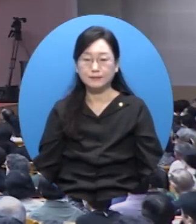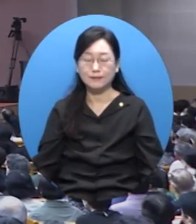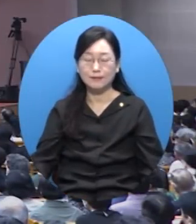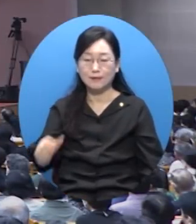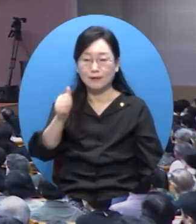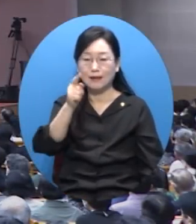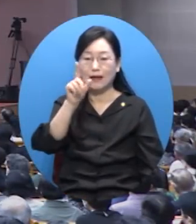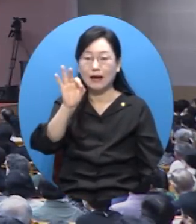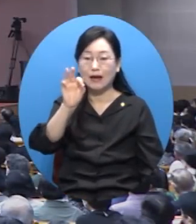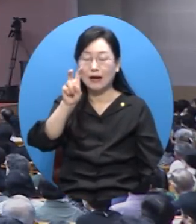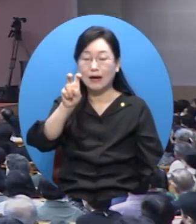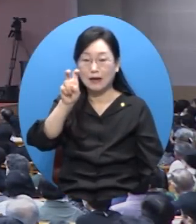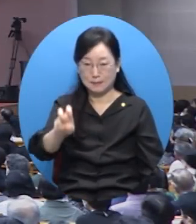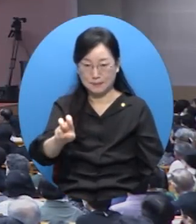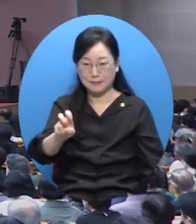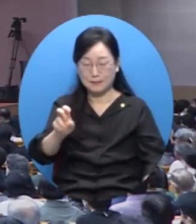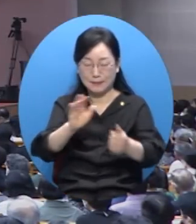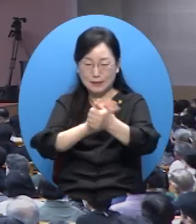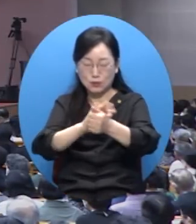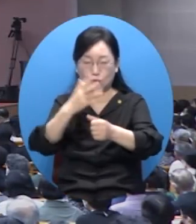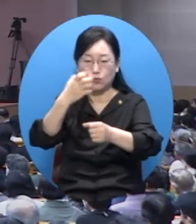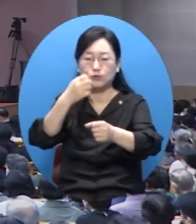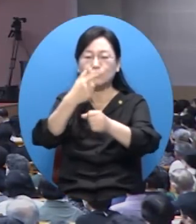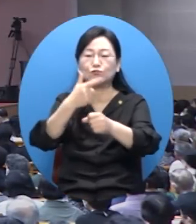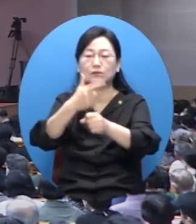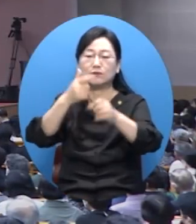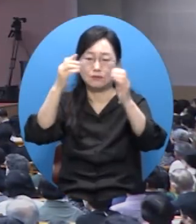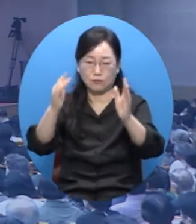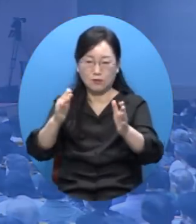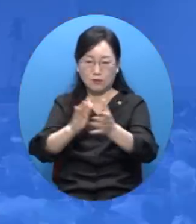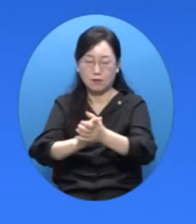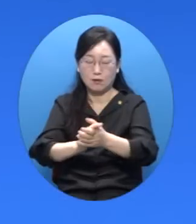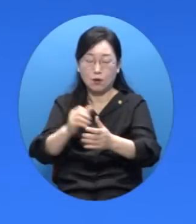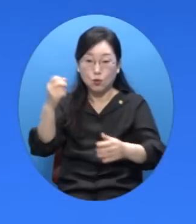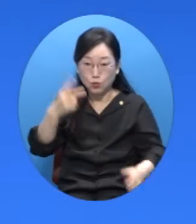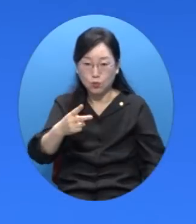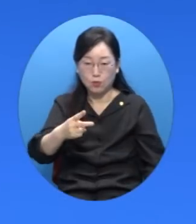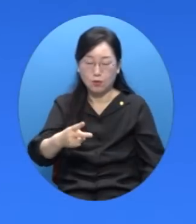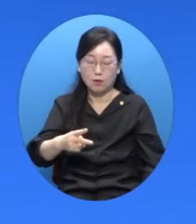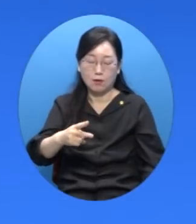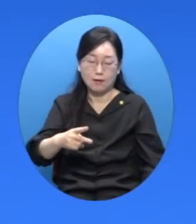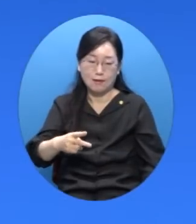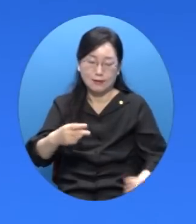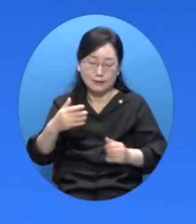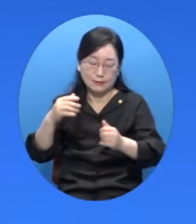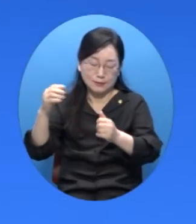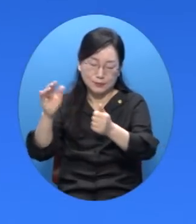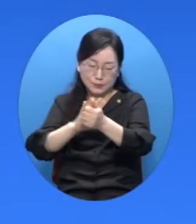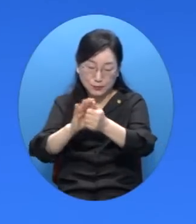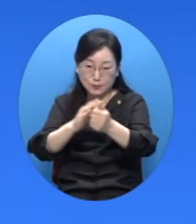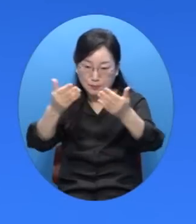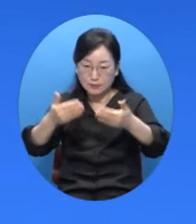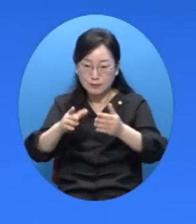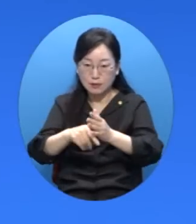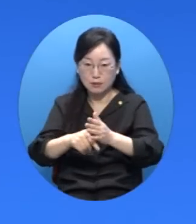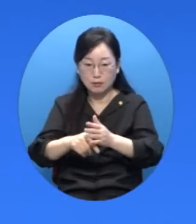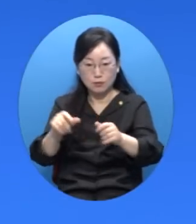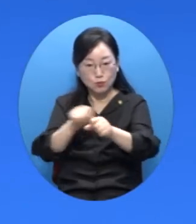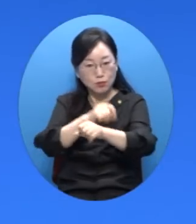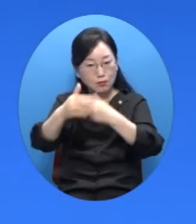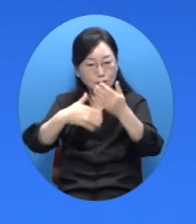항암 치료 96시간 동안 키모테라피를 받는데 하나님이 특별한 일을 주셔서 몸이 좋아지기